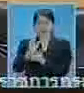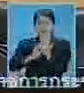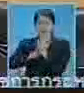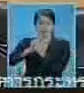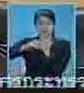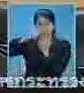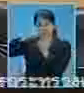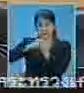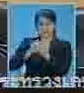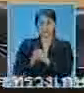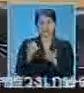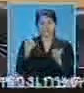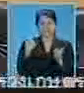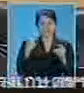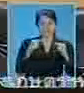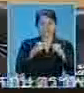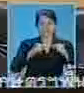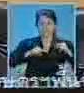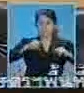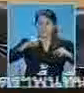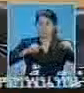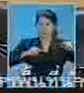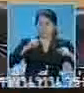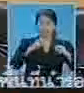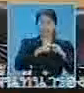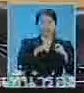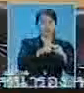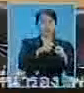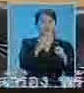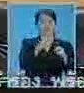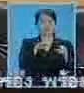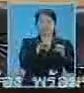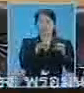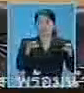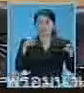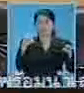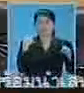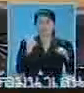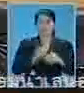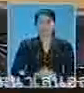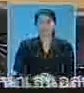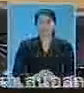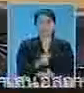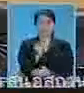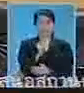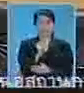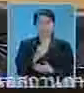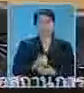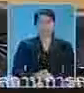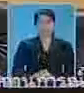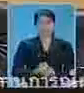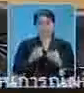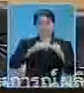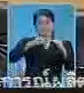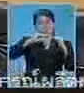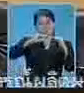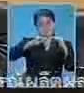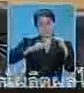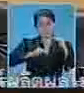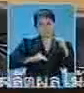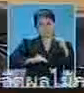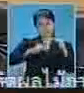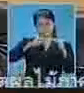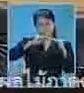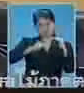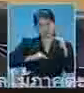อยู่ในระดับที่ไม่ได้เป็นปัญหาแต่อย่างใดซ้ำแล้วอยู่ในระดับที่ต่ำกว่าระดับต่ำสุ